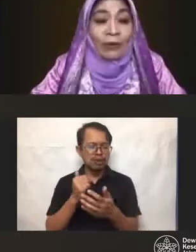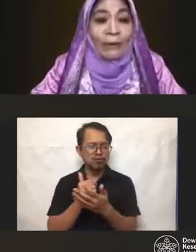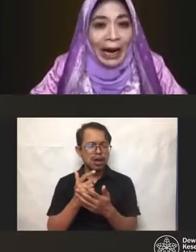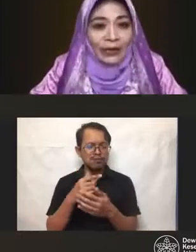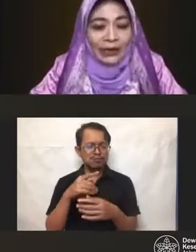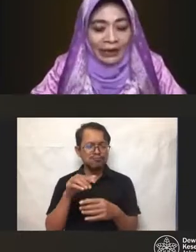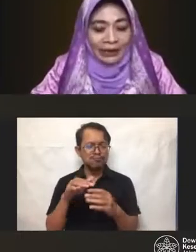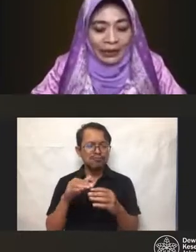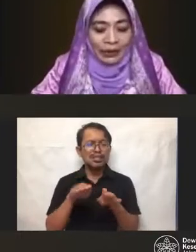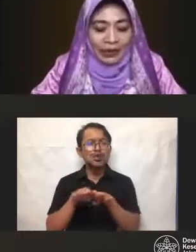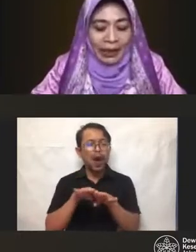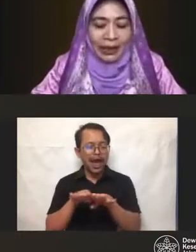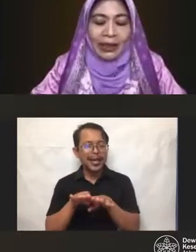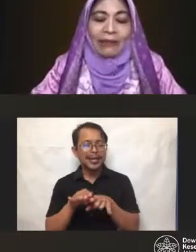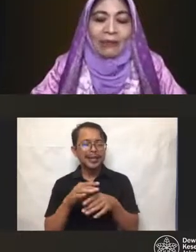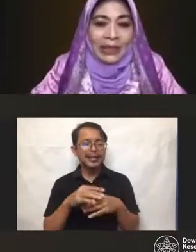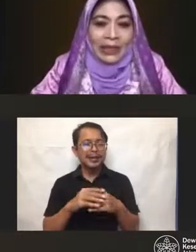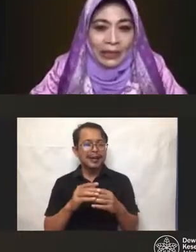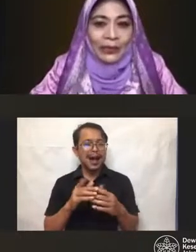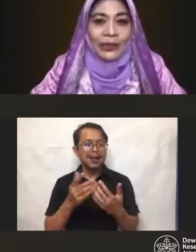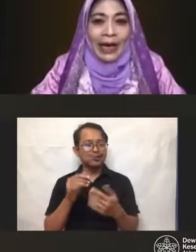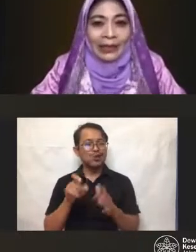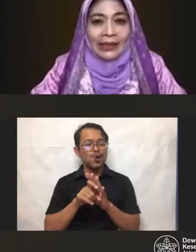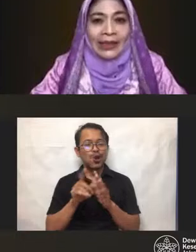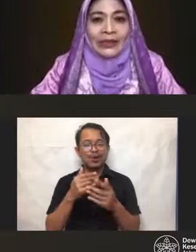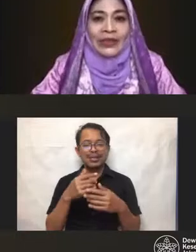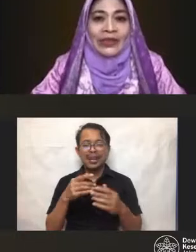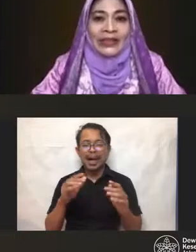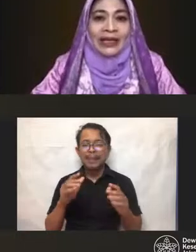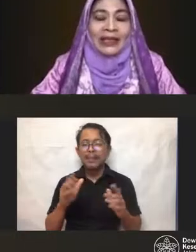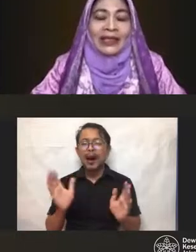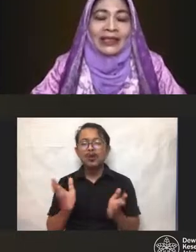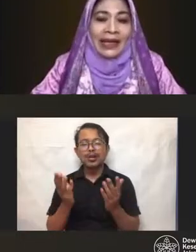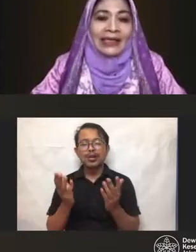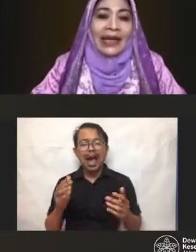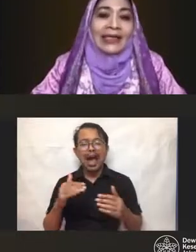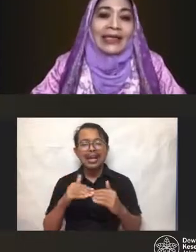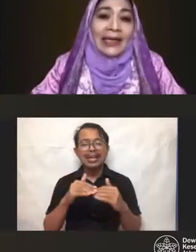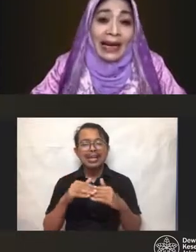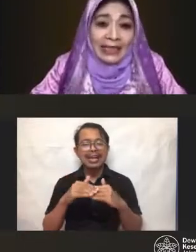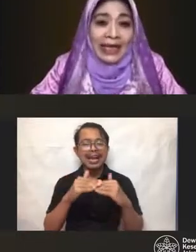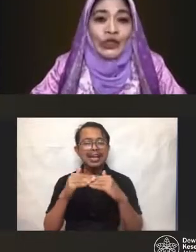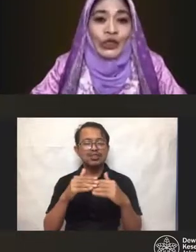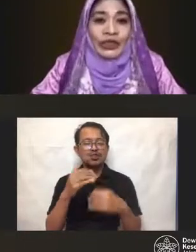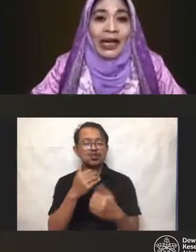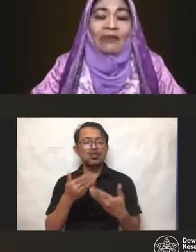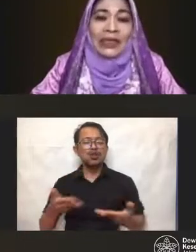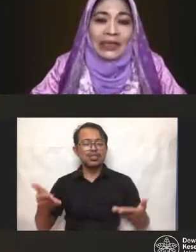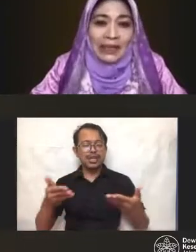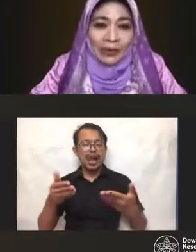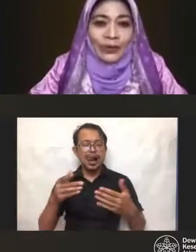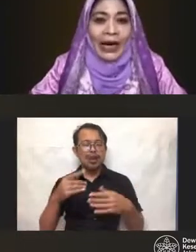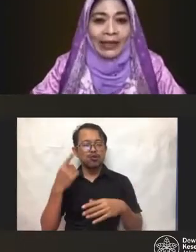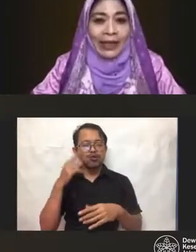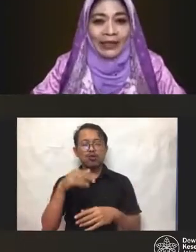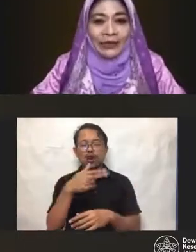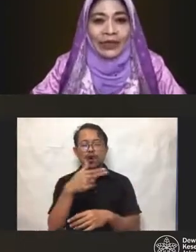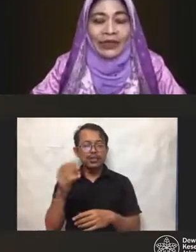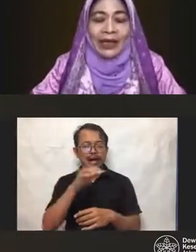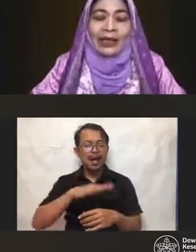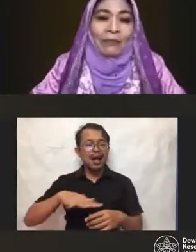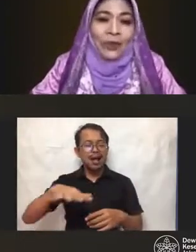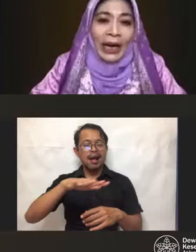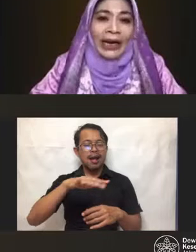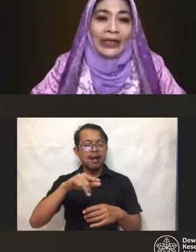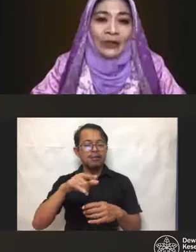yaitu membangun keadilan sosial bagi seluruh rakyat Indonesia. Sekali lagi, keadilan sosial bagi seluruh rakyat